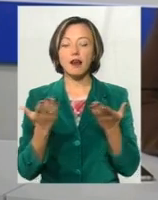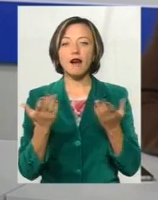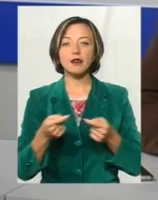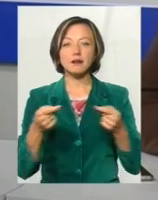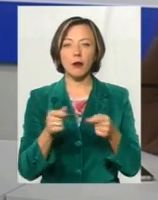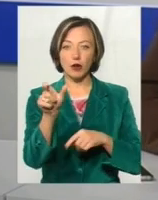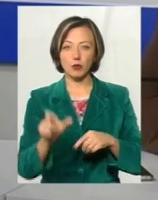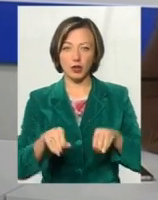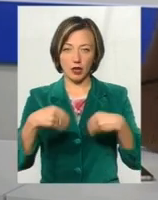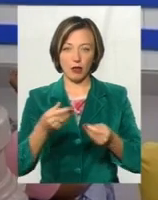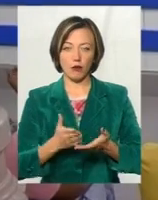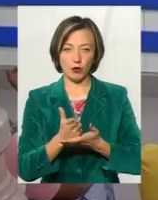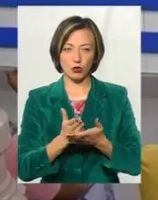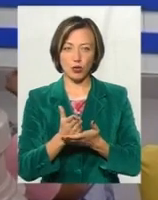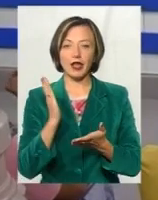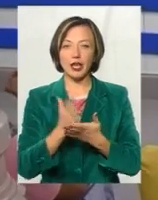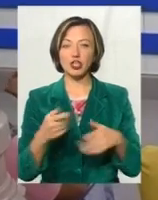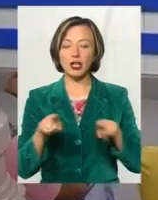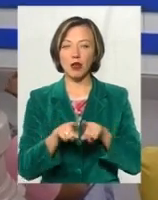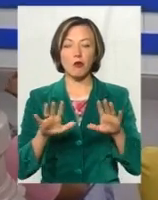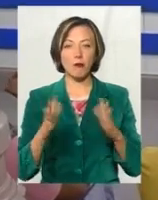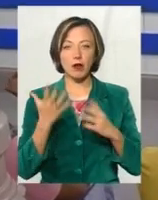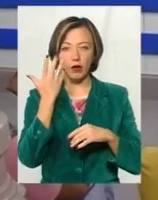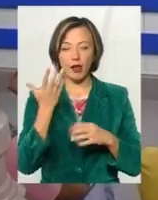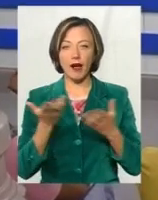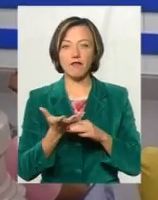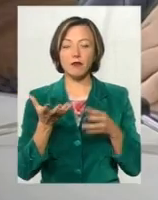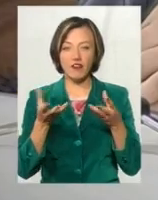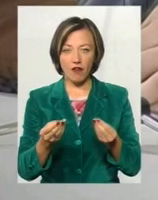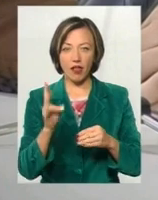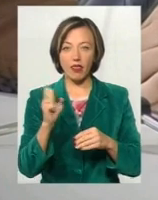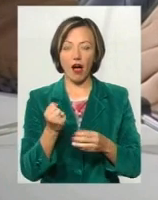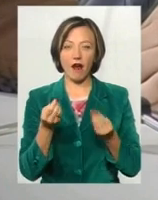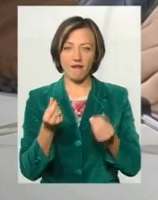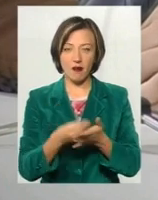саме людина надає послугу. Є ще такий момент, який впливає безпосередньо на